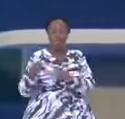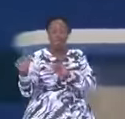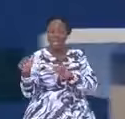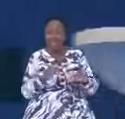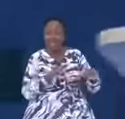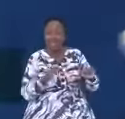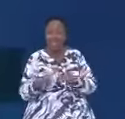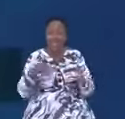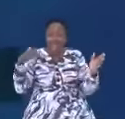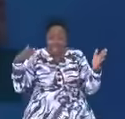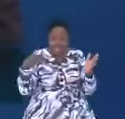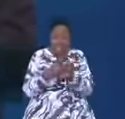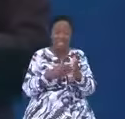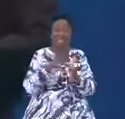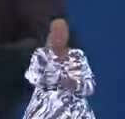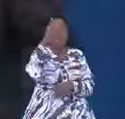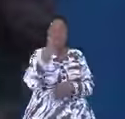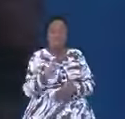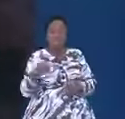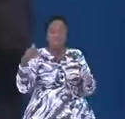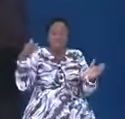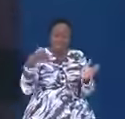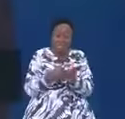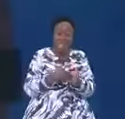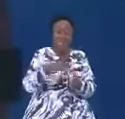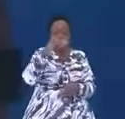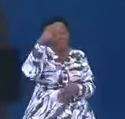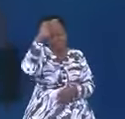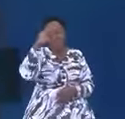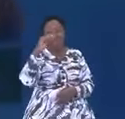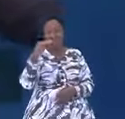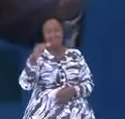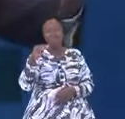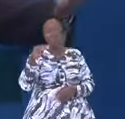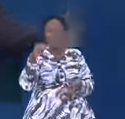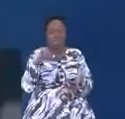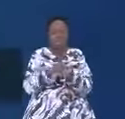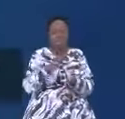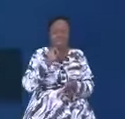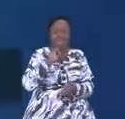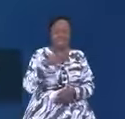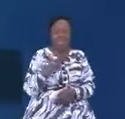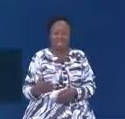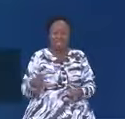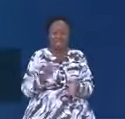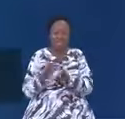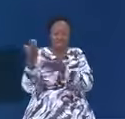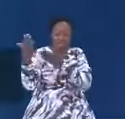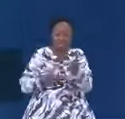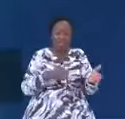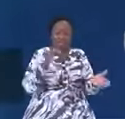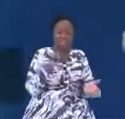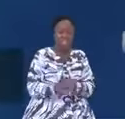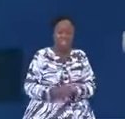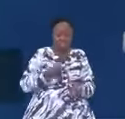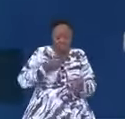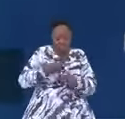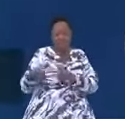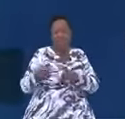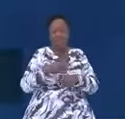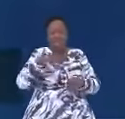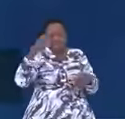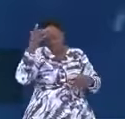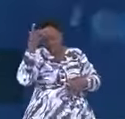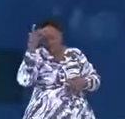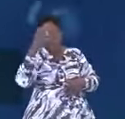et contre l'homme en sus c'est ça qui causent la fiction et la maladie et les problèmes